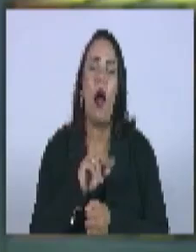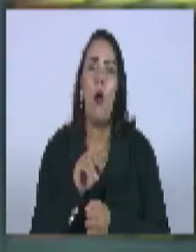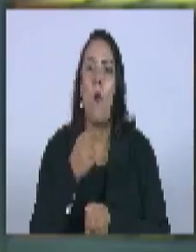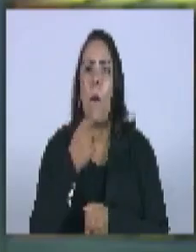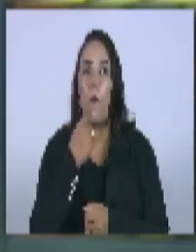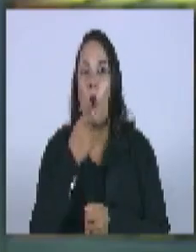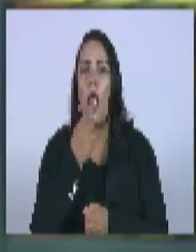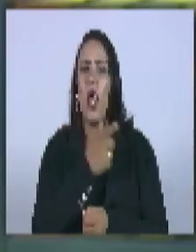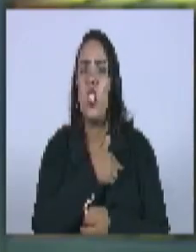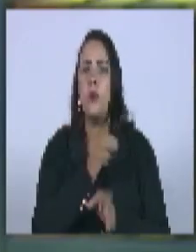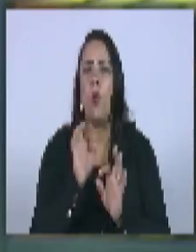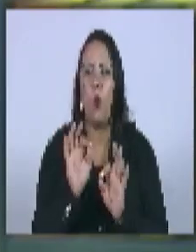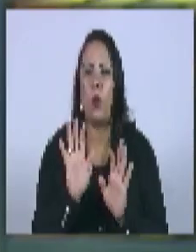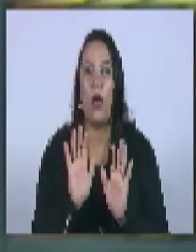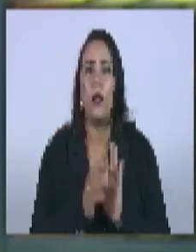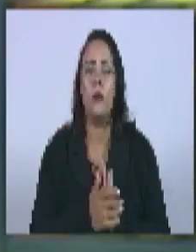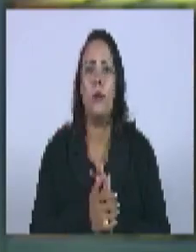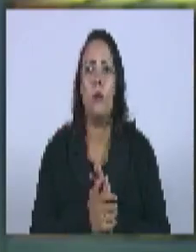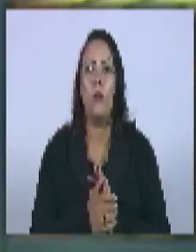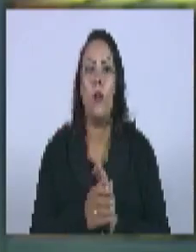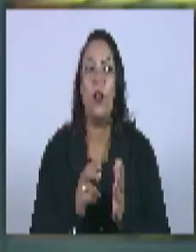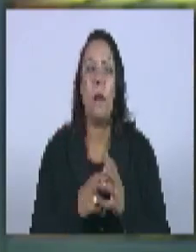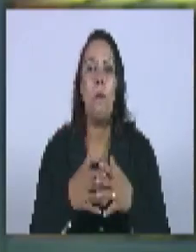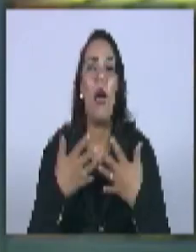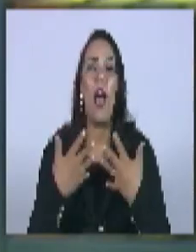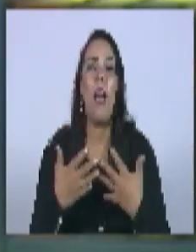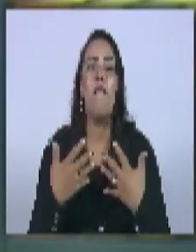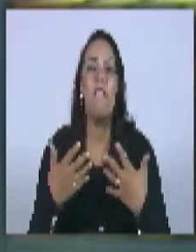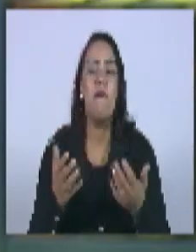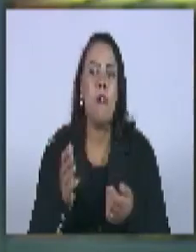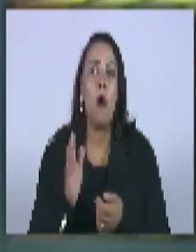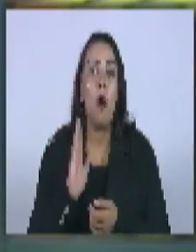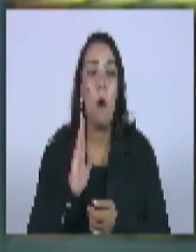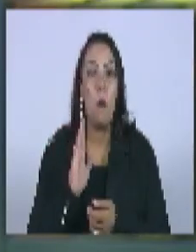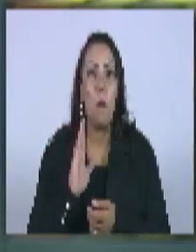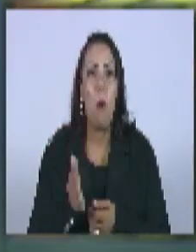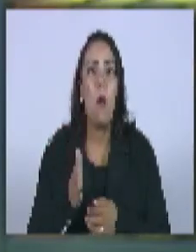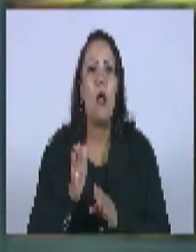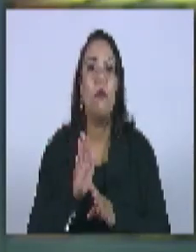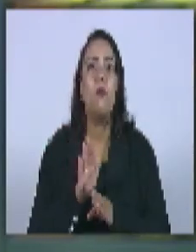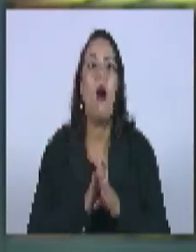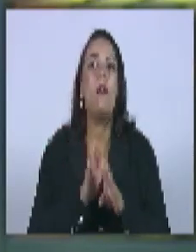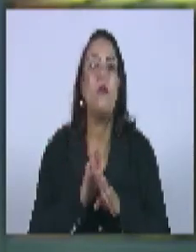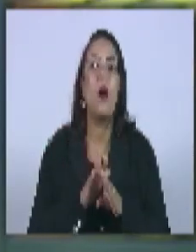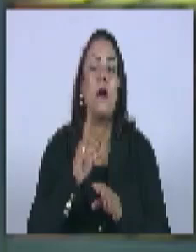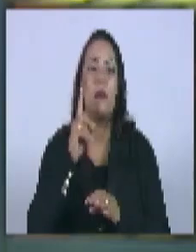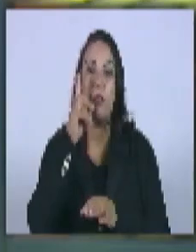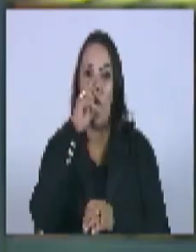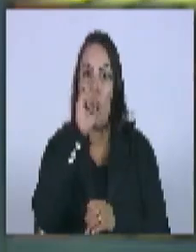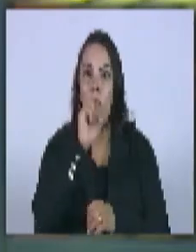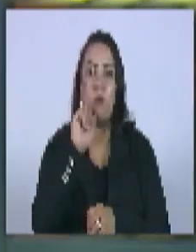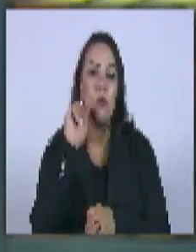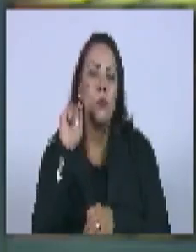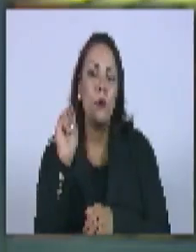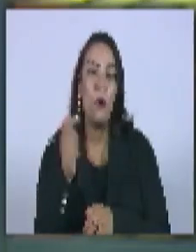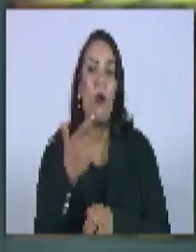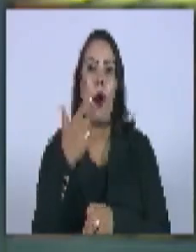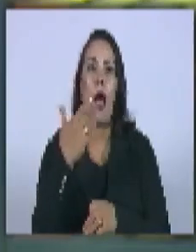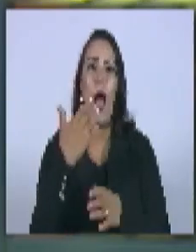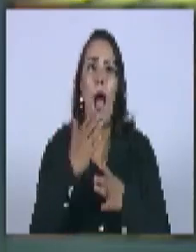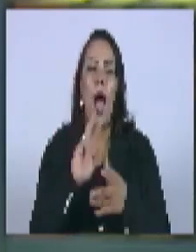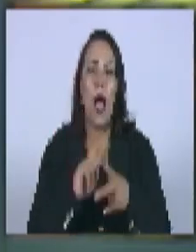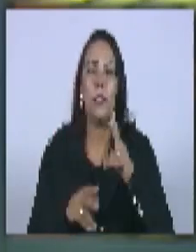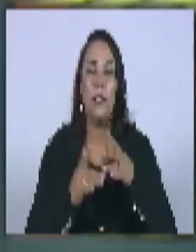نطلق عليه هو هش ممكن ان يتاثر بشده من اي